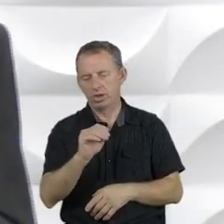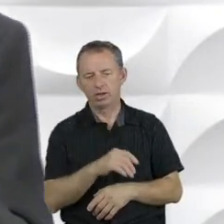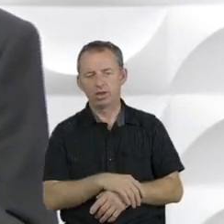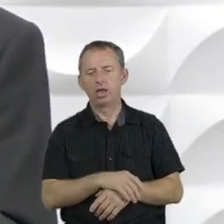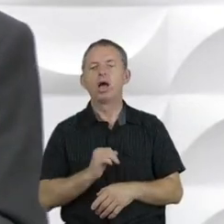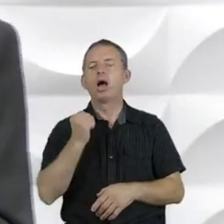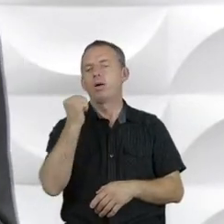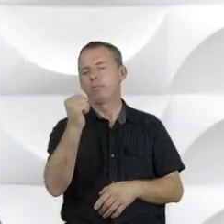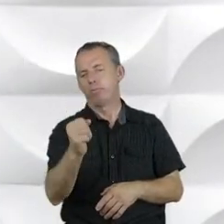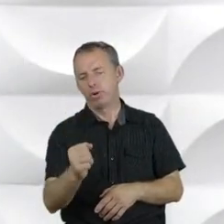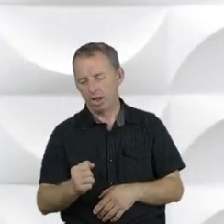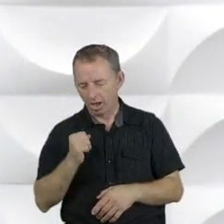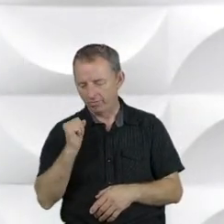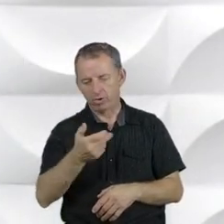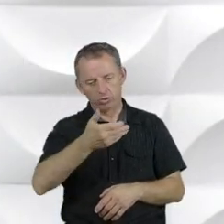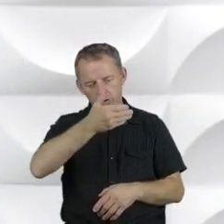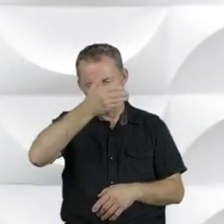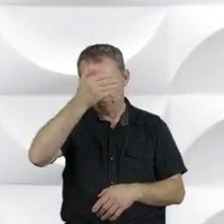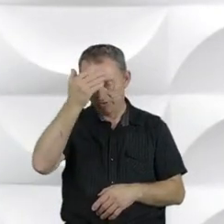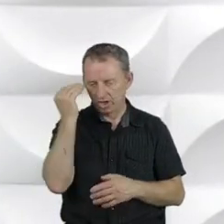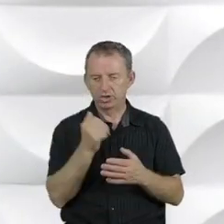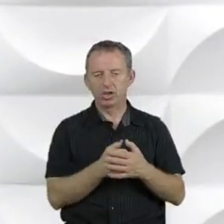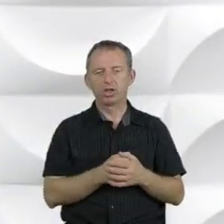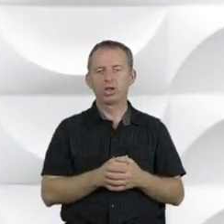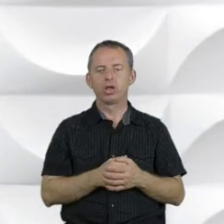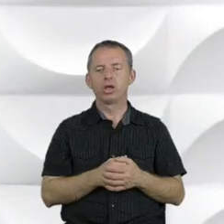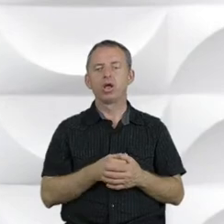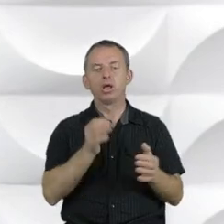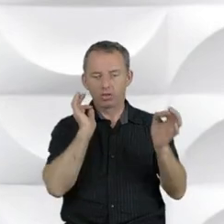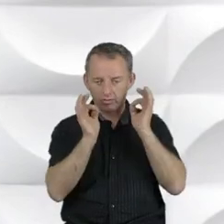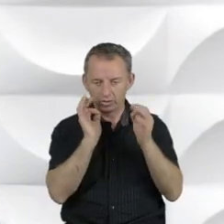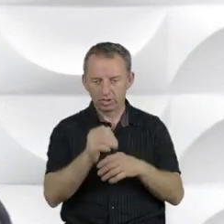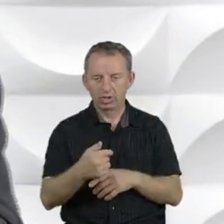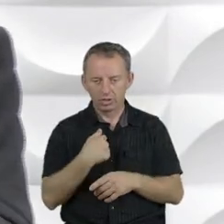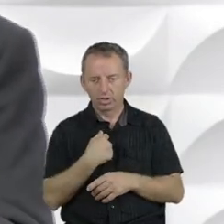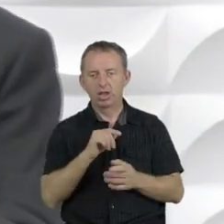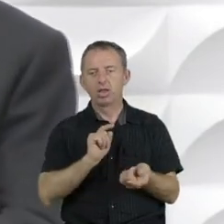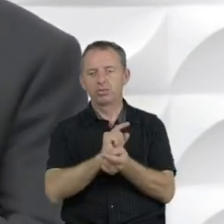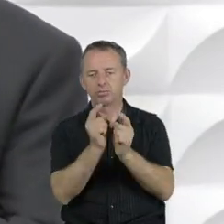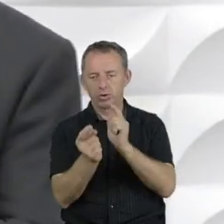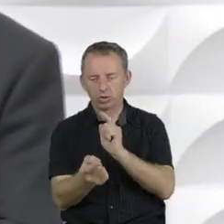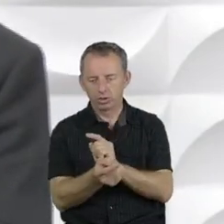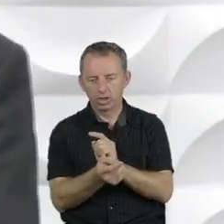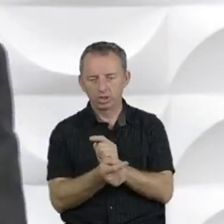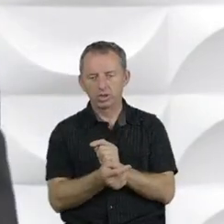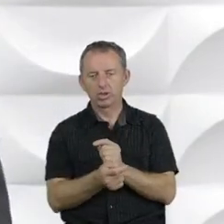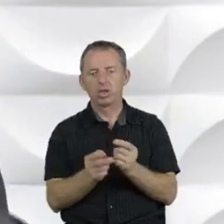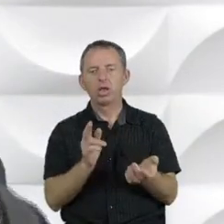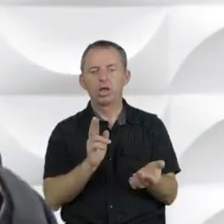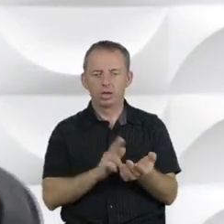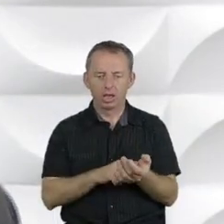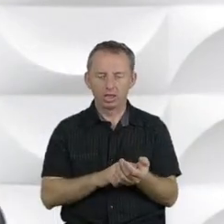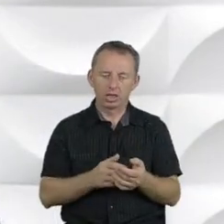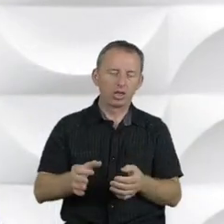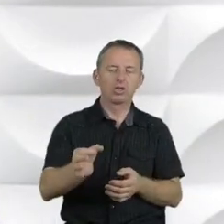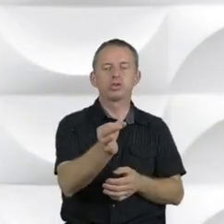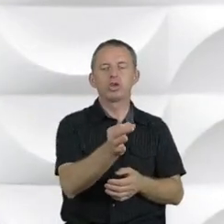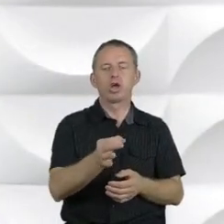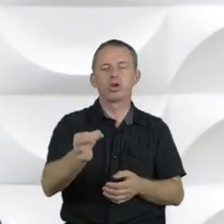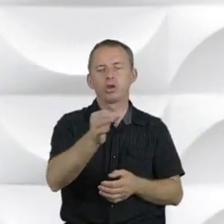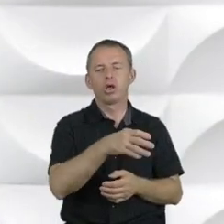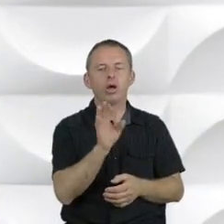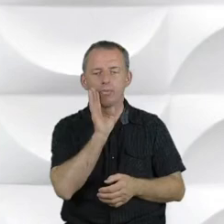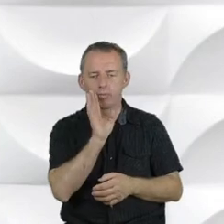Paweł o tym nie wiedział, ale dowie się, gdy z Janem spotkają się nad jeziorem, które jest